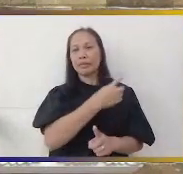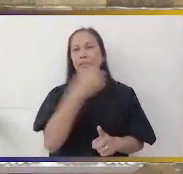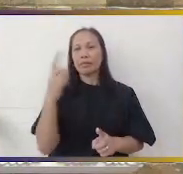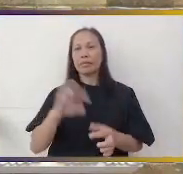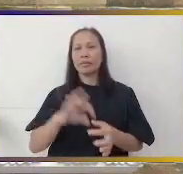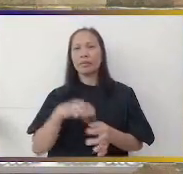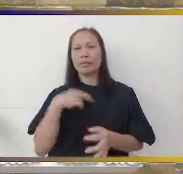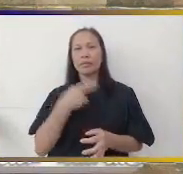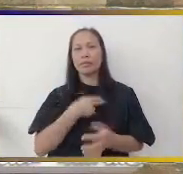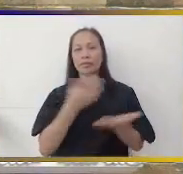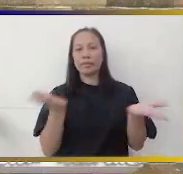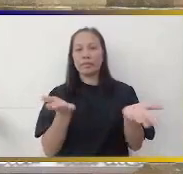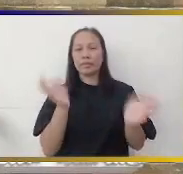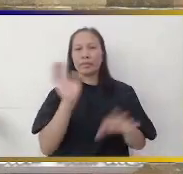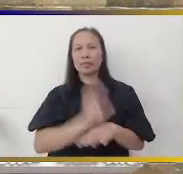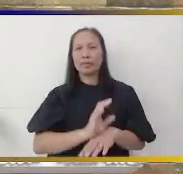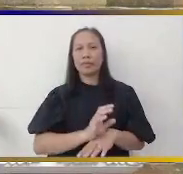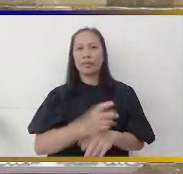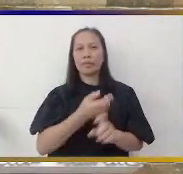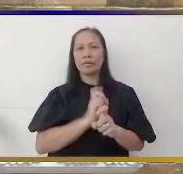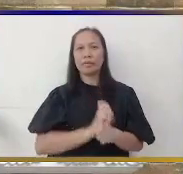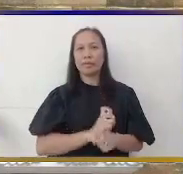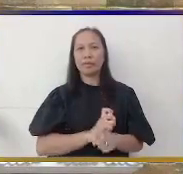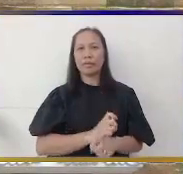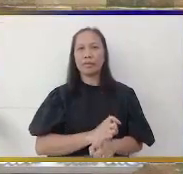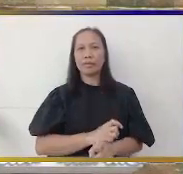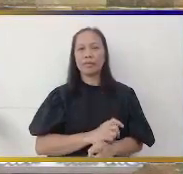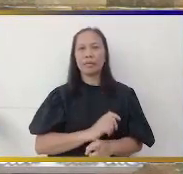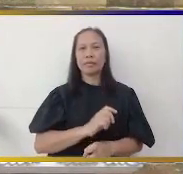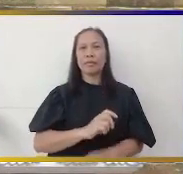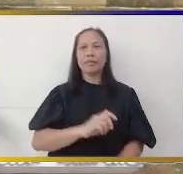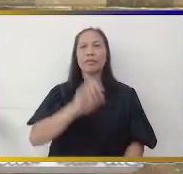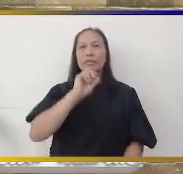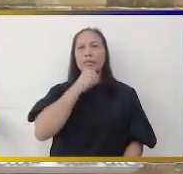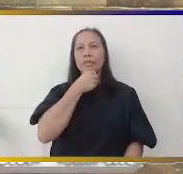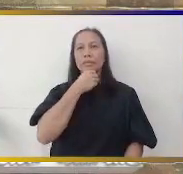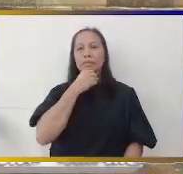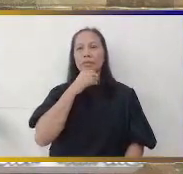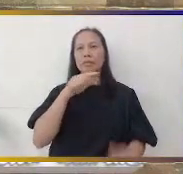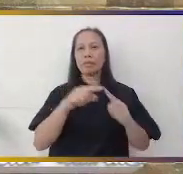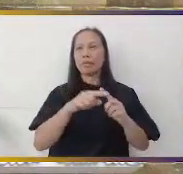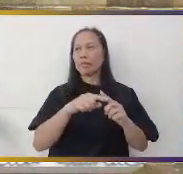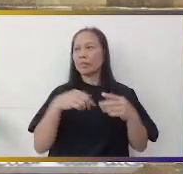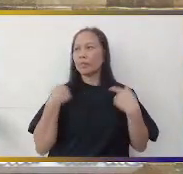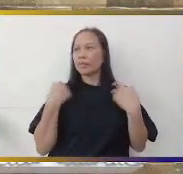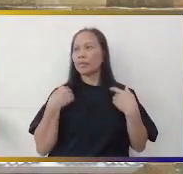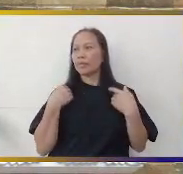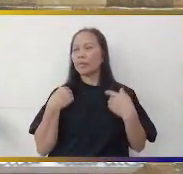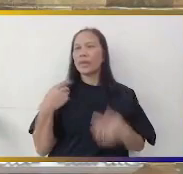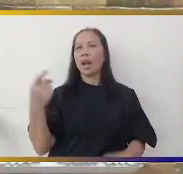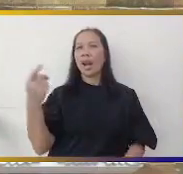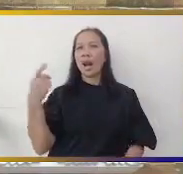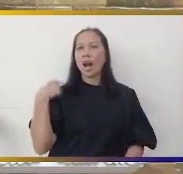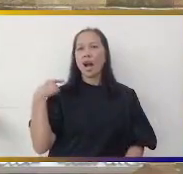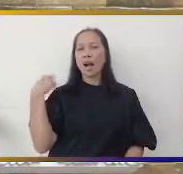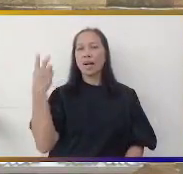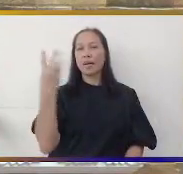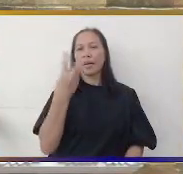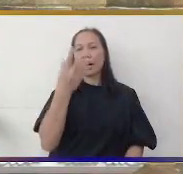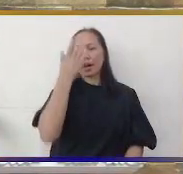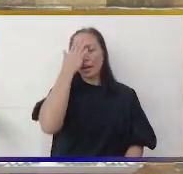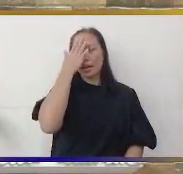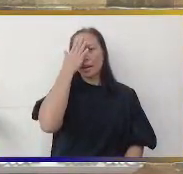ito mula adult hanggang iang people Alam ng Diyos na May tendency tayong bumagsak